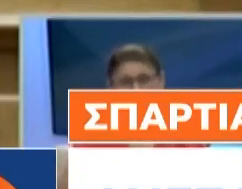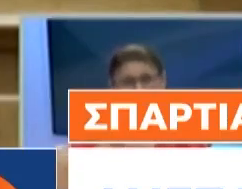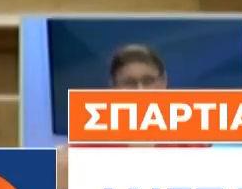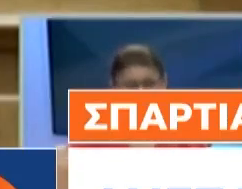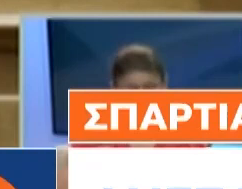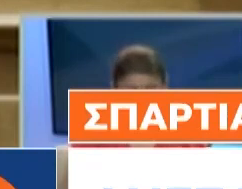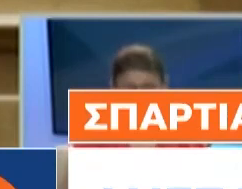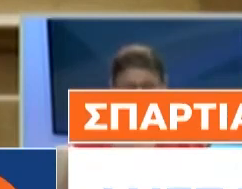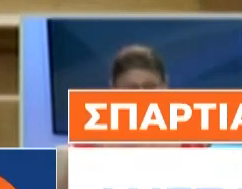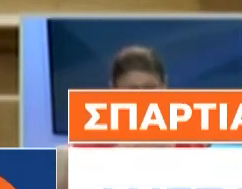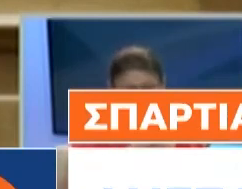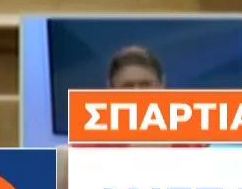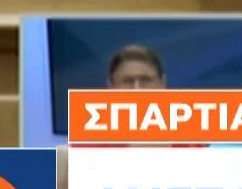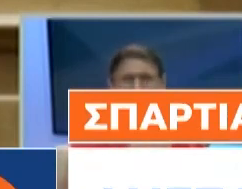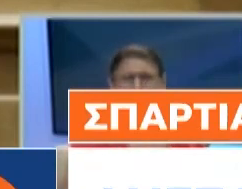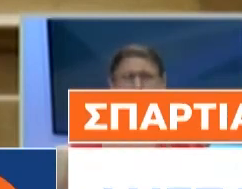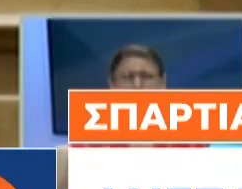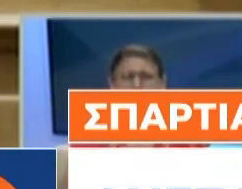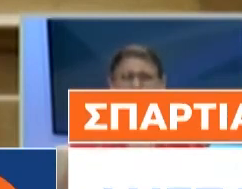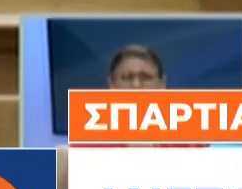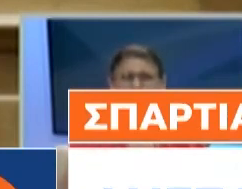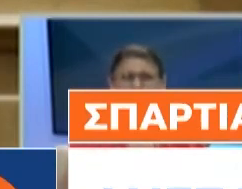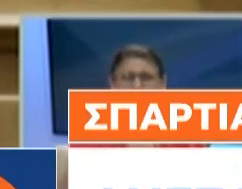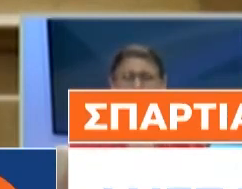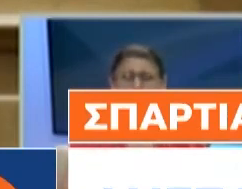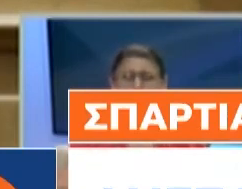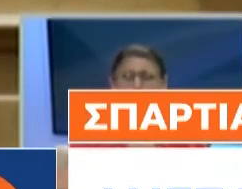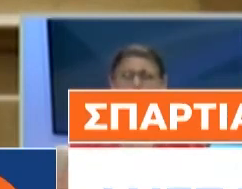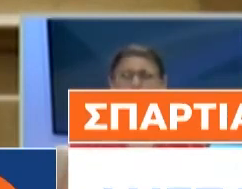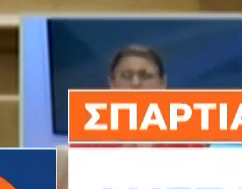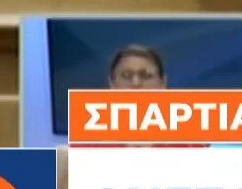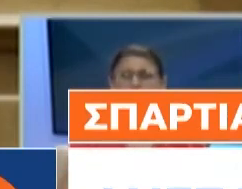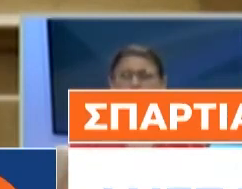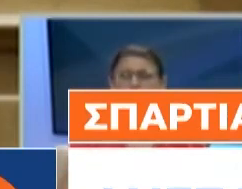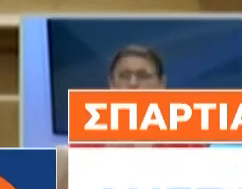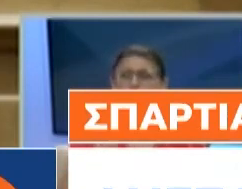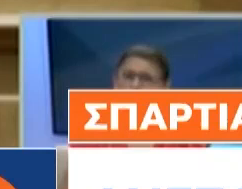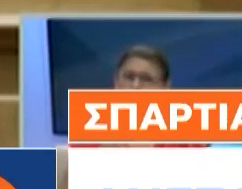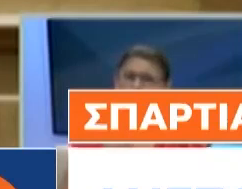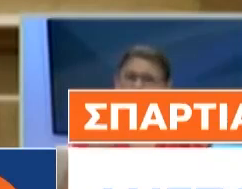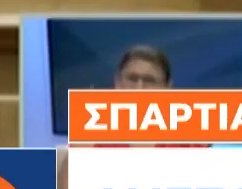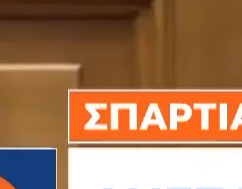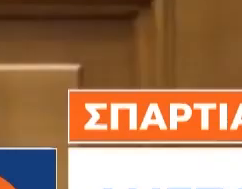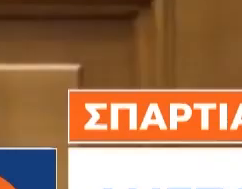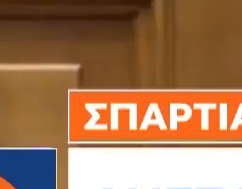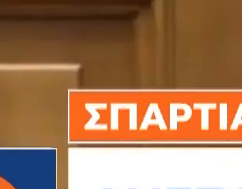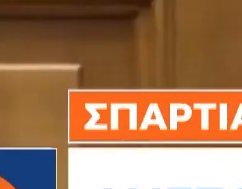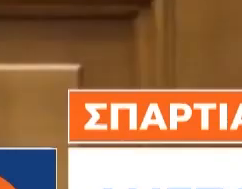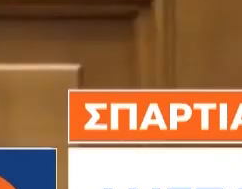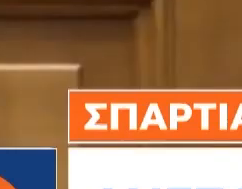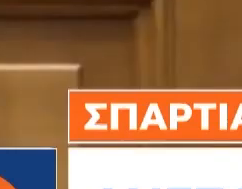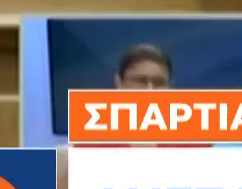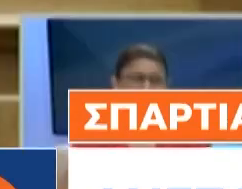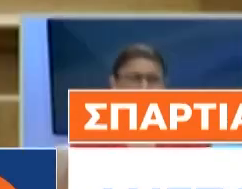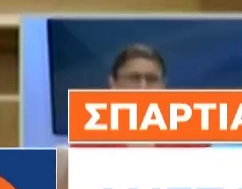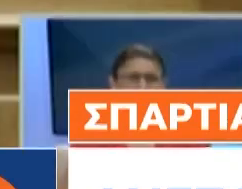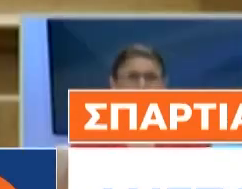σοβαρότατη σοκο τική κρίση που κατέληξε στο στο σκηνικό που έχουμε σήμερα δηλαδή να έχουμε έναν πρόεδρο στην ουσία μόνο του χωρίς κόμμα να θυμίσω